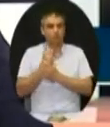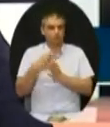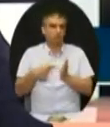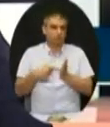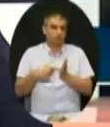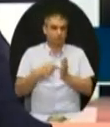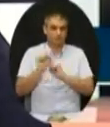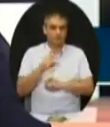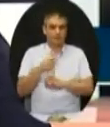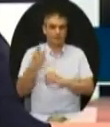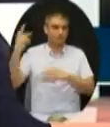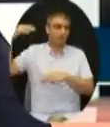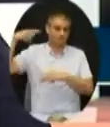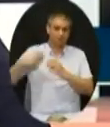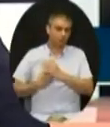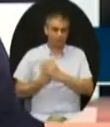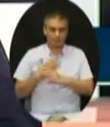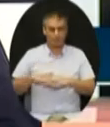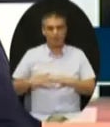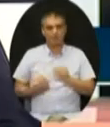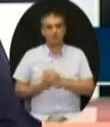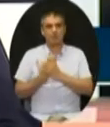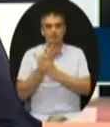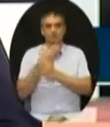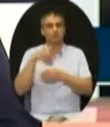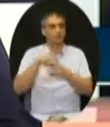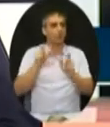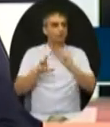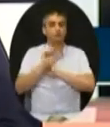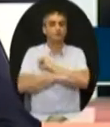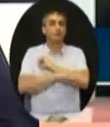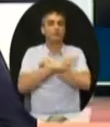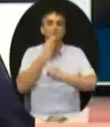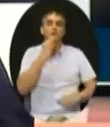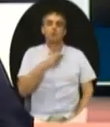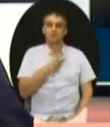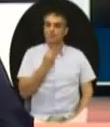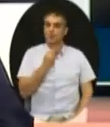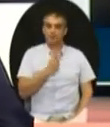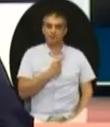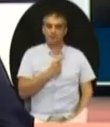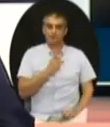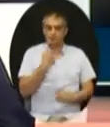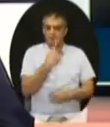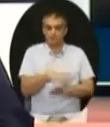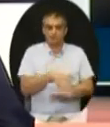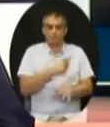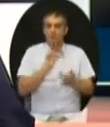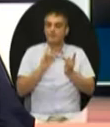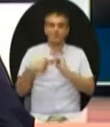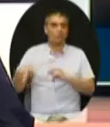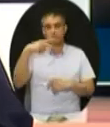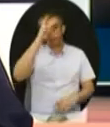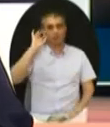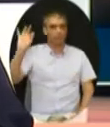גורמים שמגבים אותה מלמעלה, אבל היא צומחת מאוד מלמטה, ודווקא בקרב קהל של סטודנטים יהודים, שמרגישים בניגוד